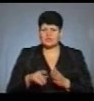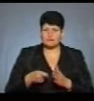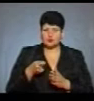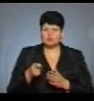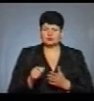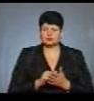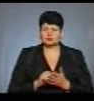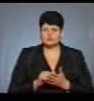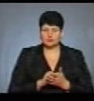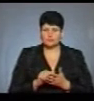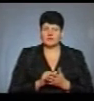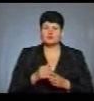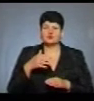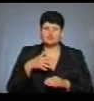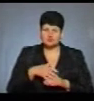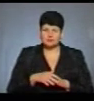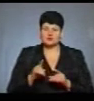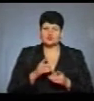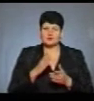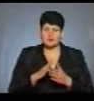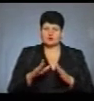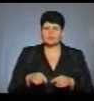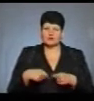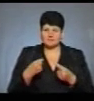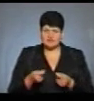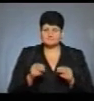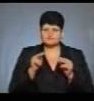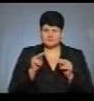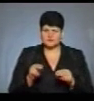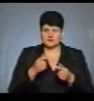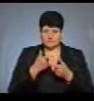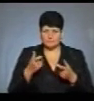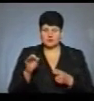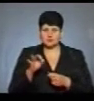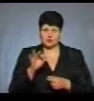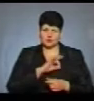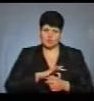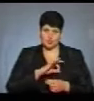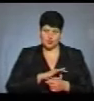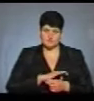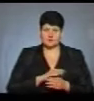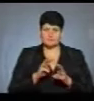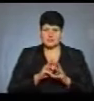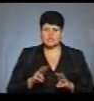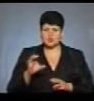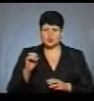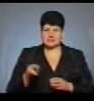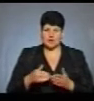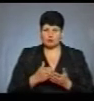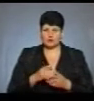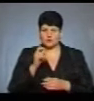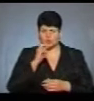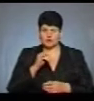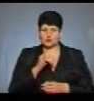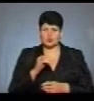папери декларативно, розуміють, що мають подавати правдиву інформацію про доходи і майно. Міністр соціальної політики України